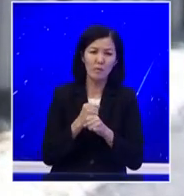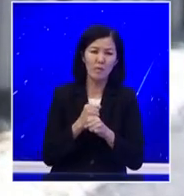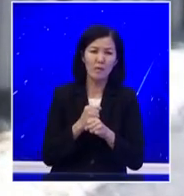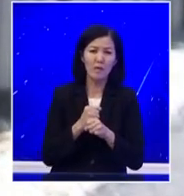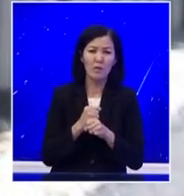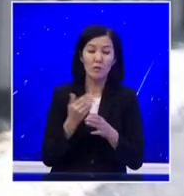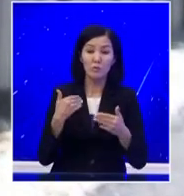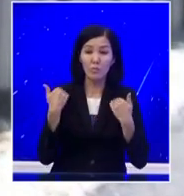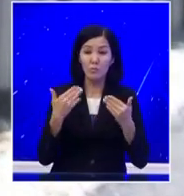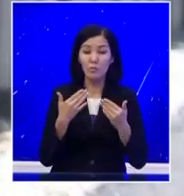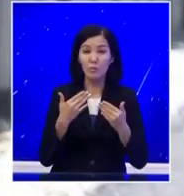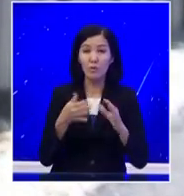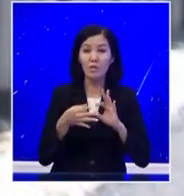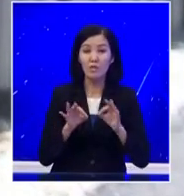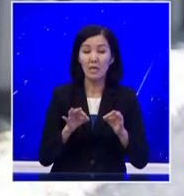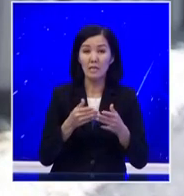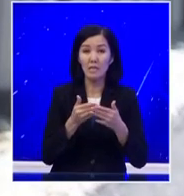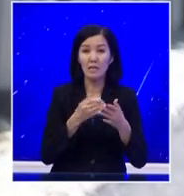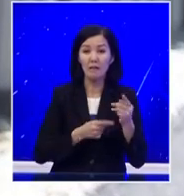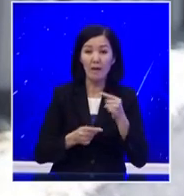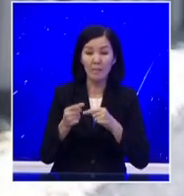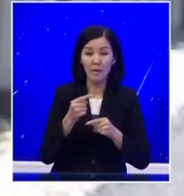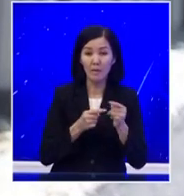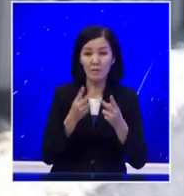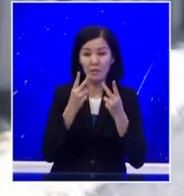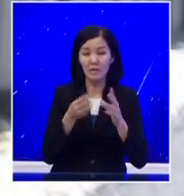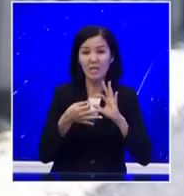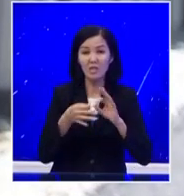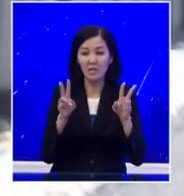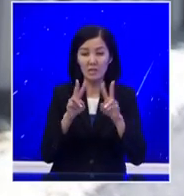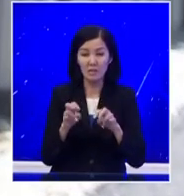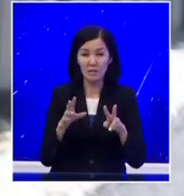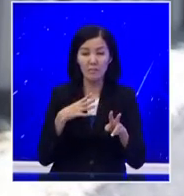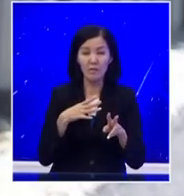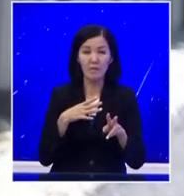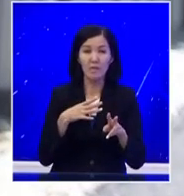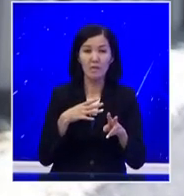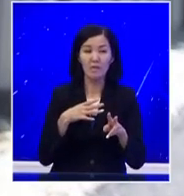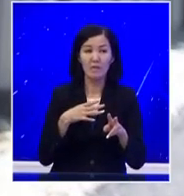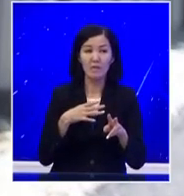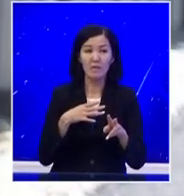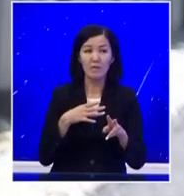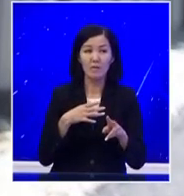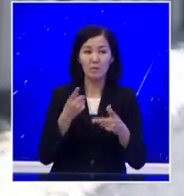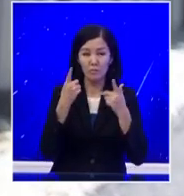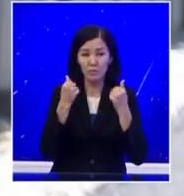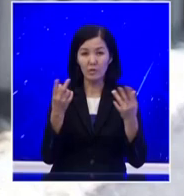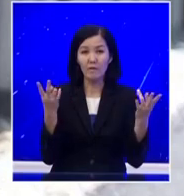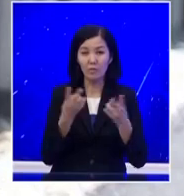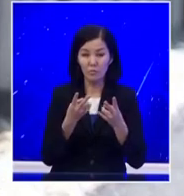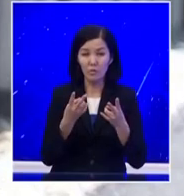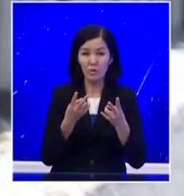выкладывать мне все равно придется узнавать то обратно в сторону другую сторону' потому что видите ли все равно надо узнавать если у